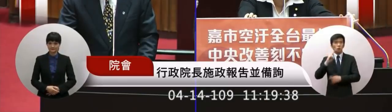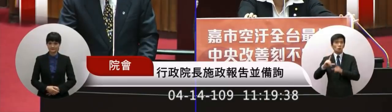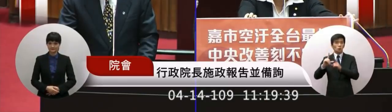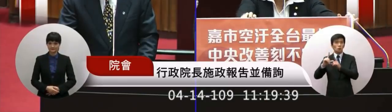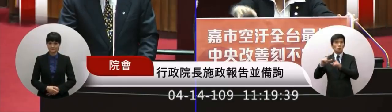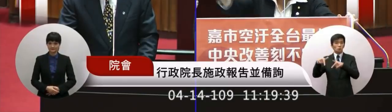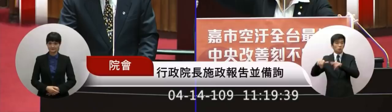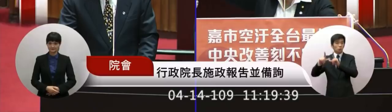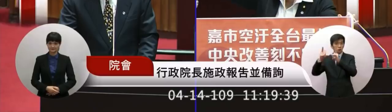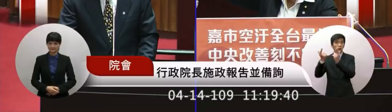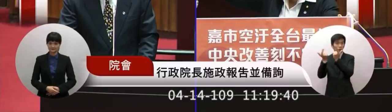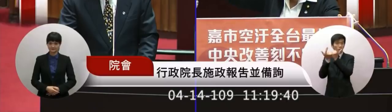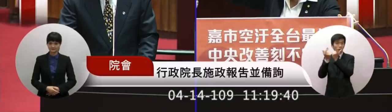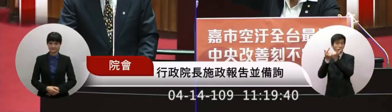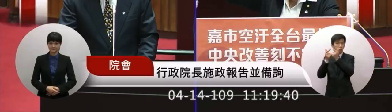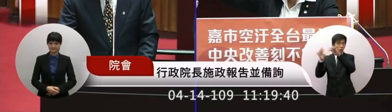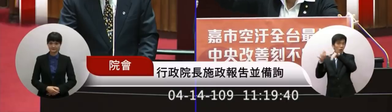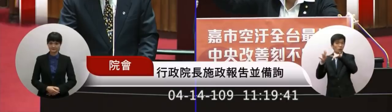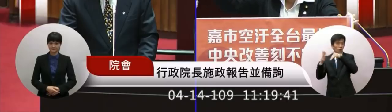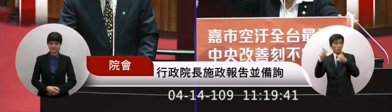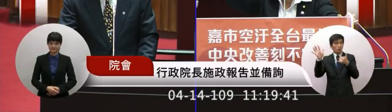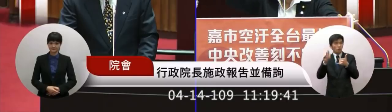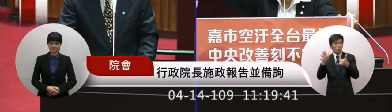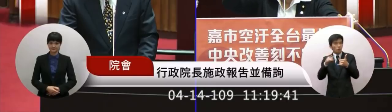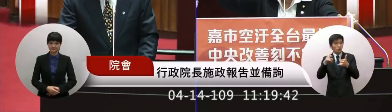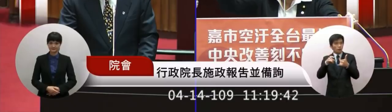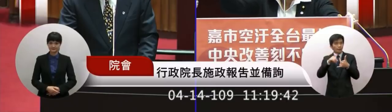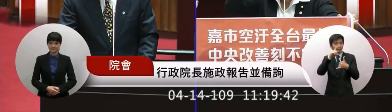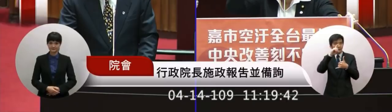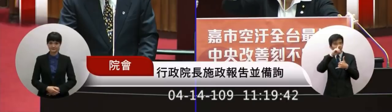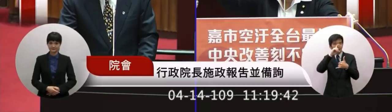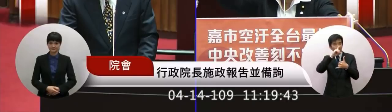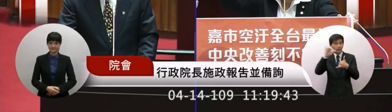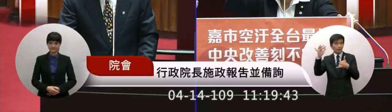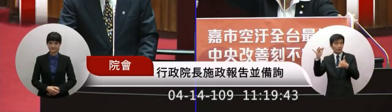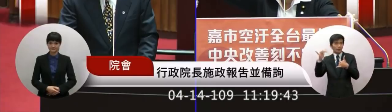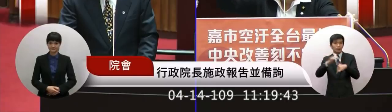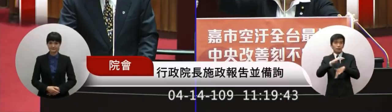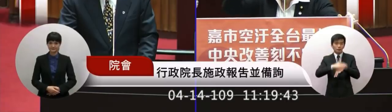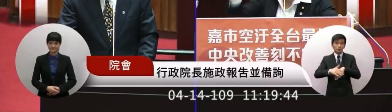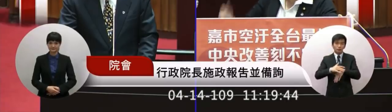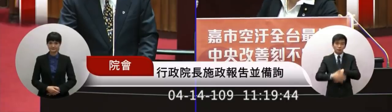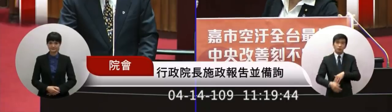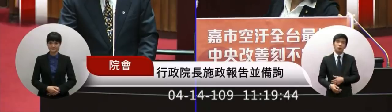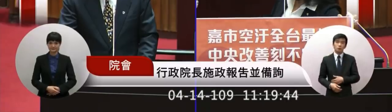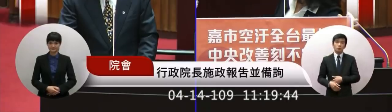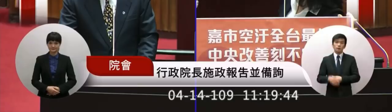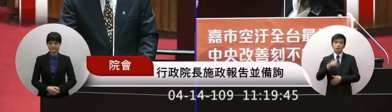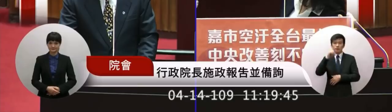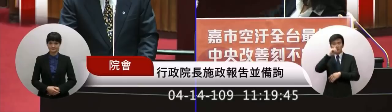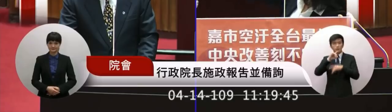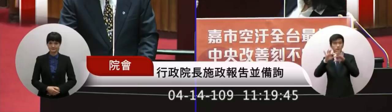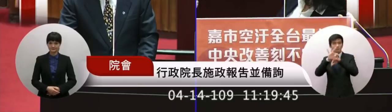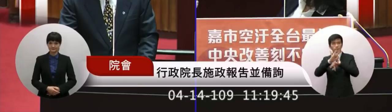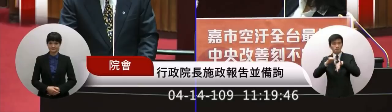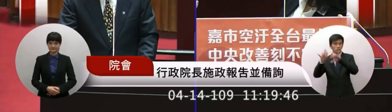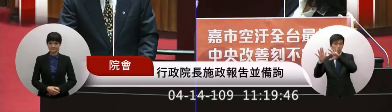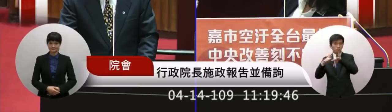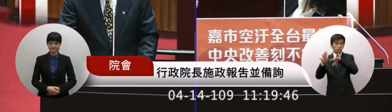氣霧量就是跟空氣風會吹會走你看